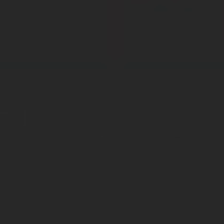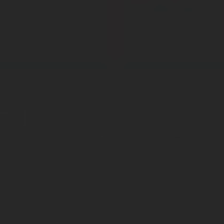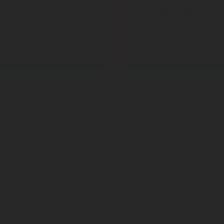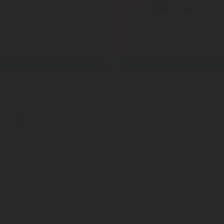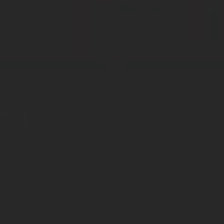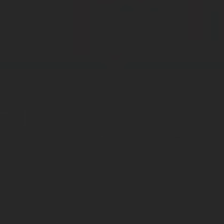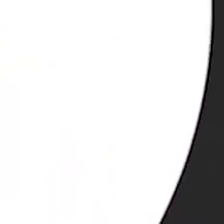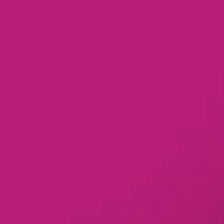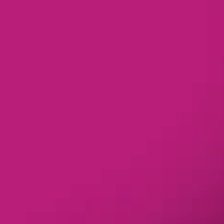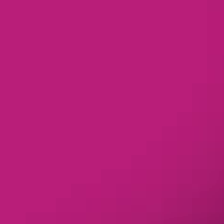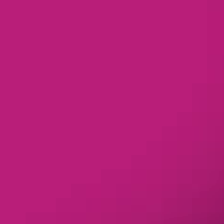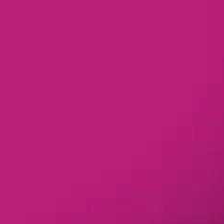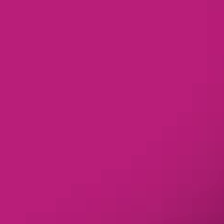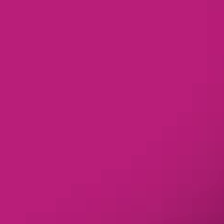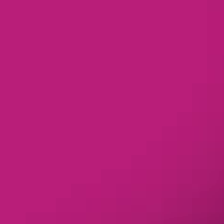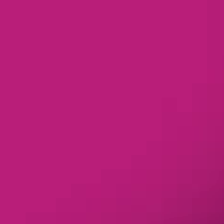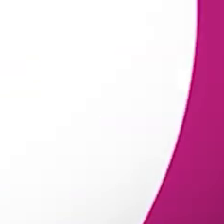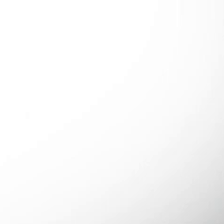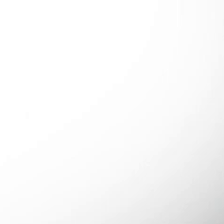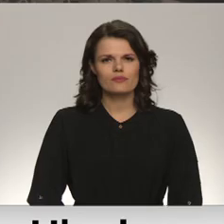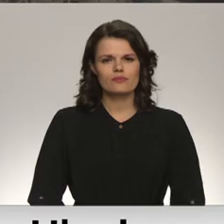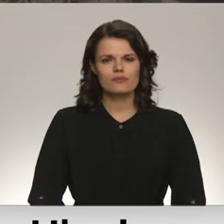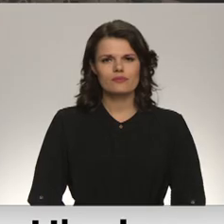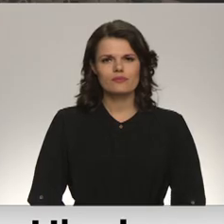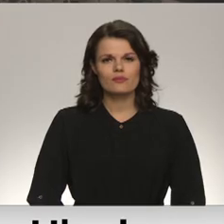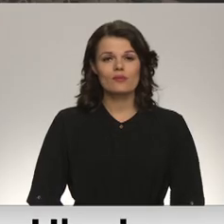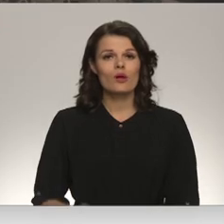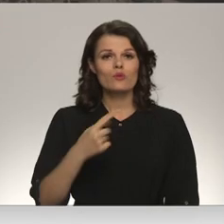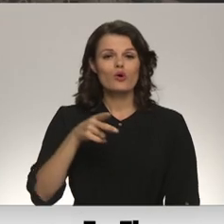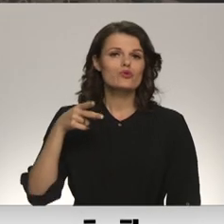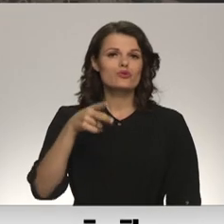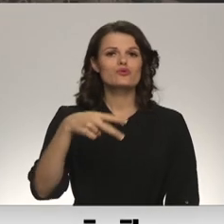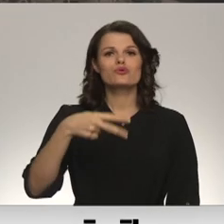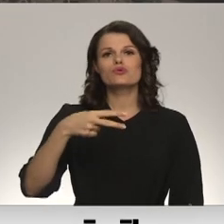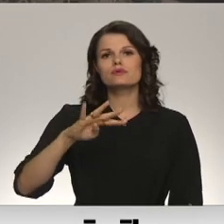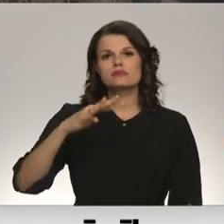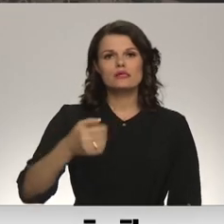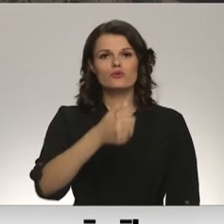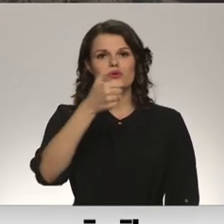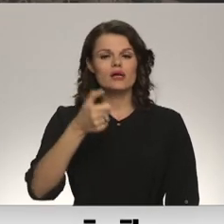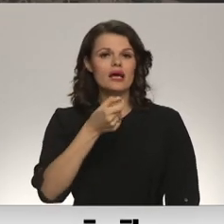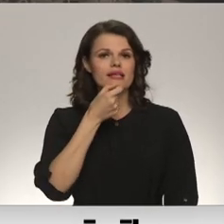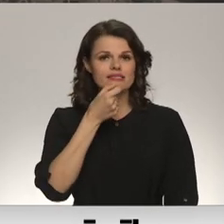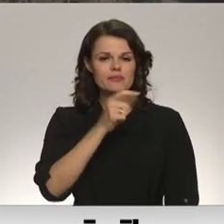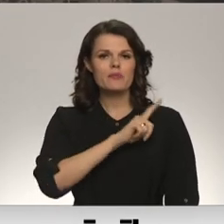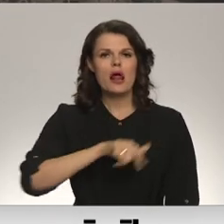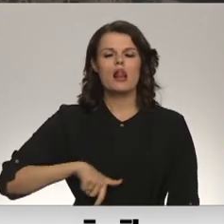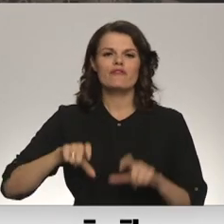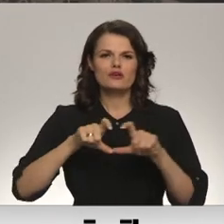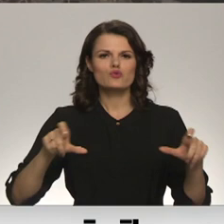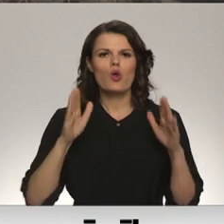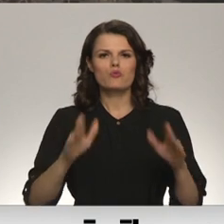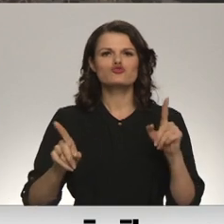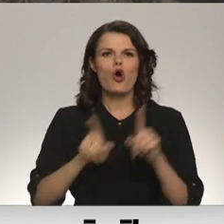Re! Viss ēters ir te! No 2024. gada septembra Latvijas skolās būs